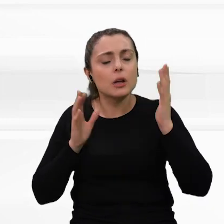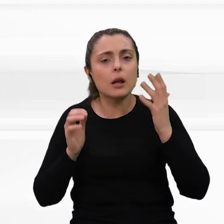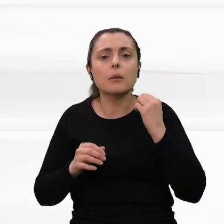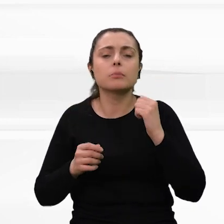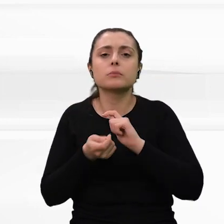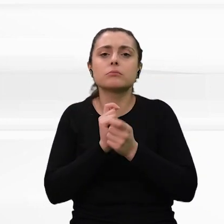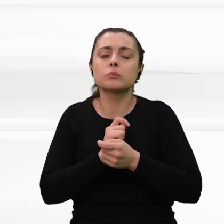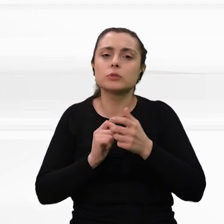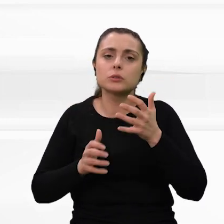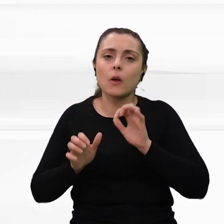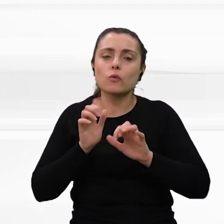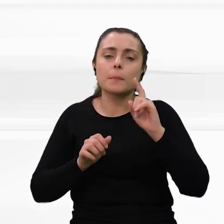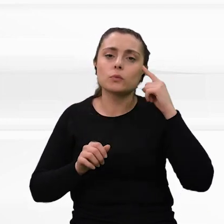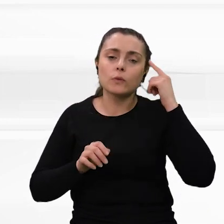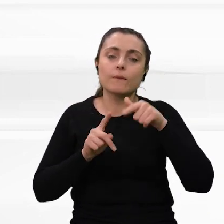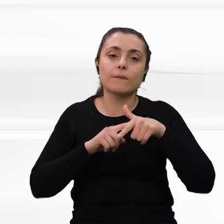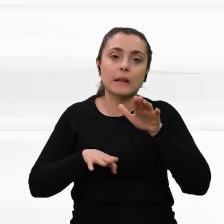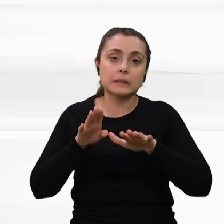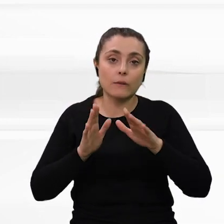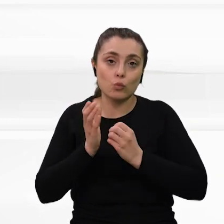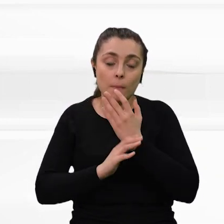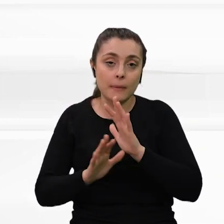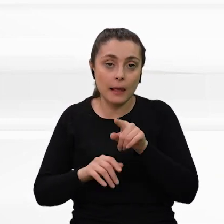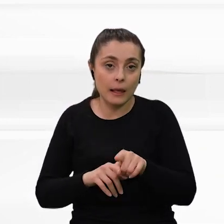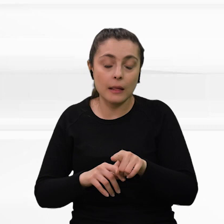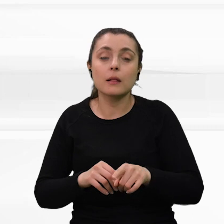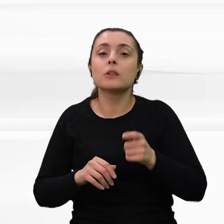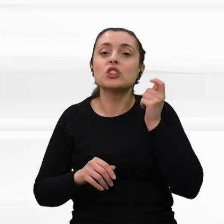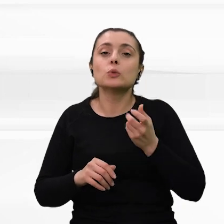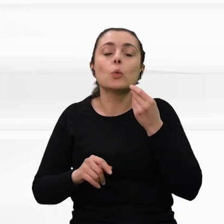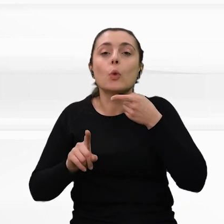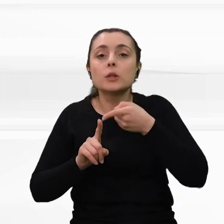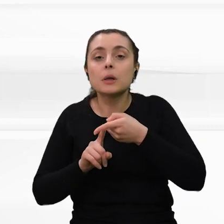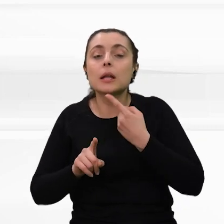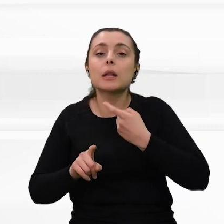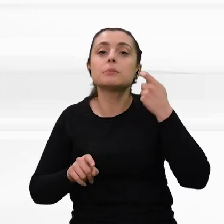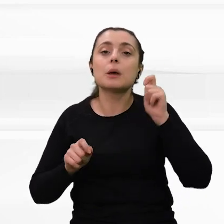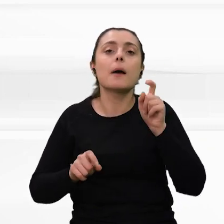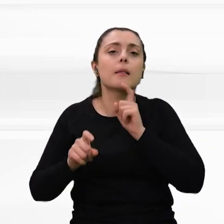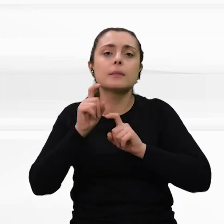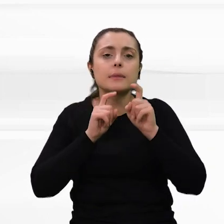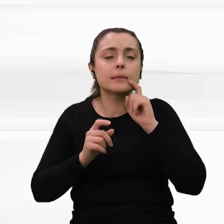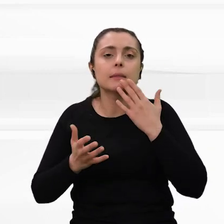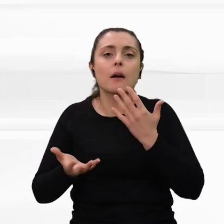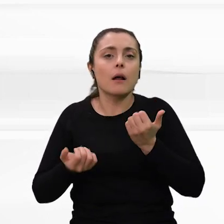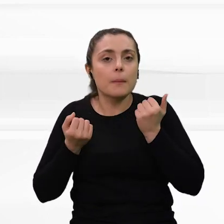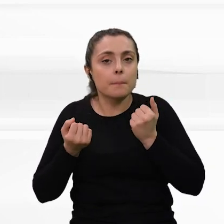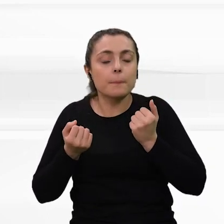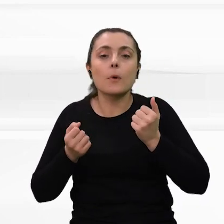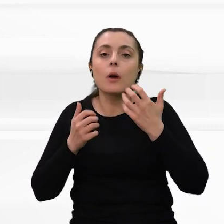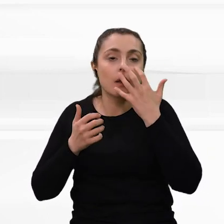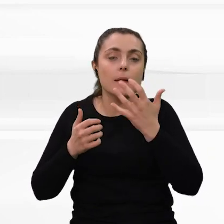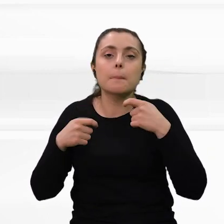hakim gerçekliğe dönüşeceğini savunan bir felsefi kuramıdır Hayır ideal olanı ulaşmak için geçmişte yapılan hatalardan dersler